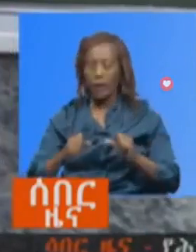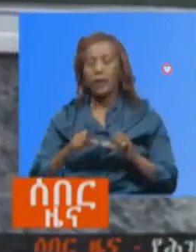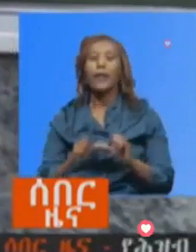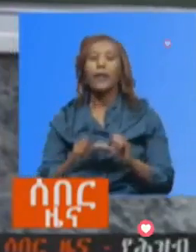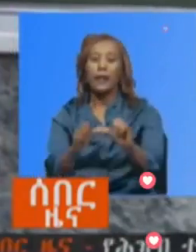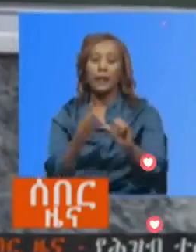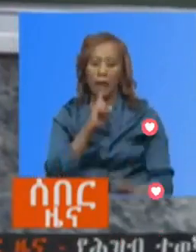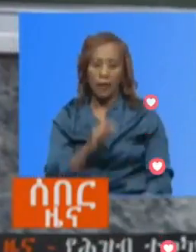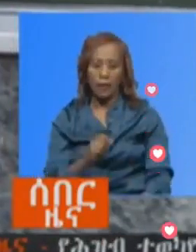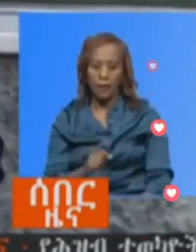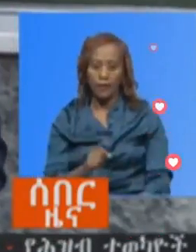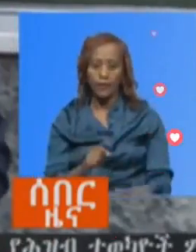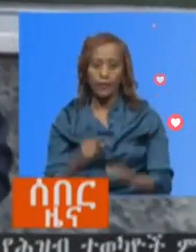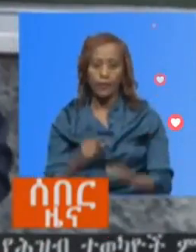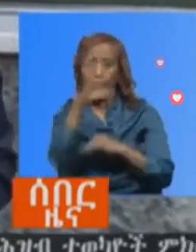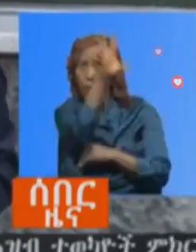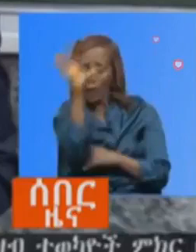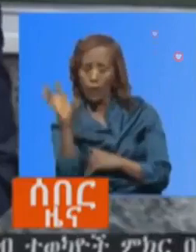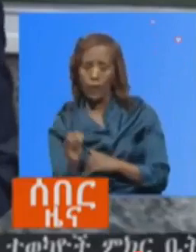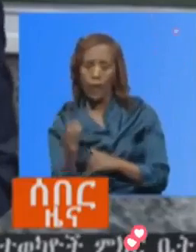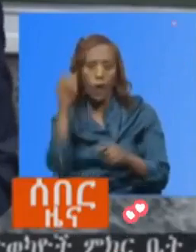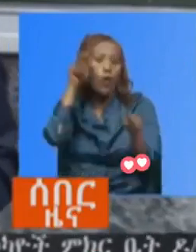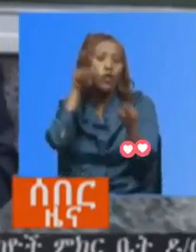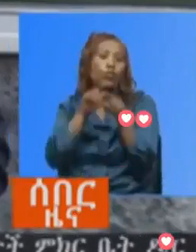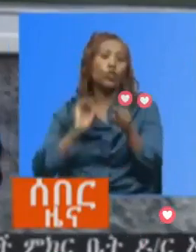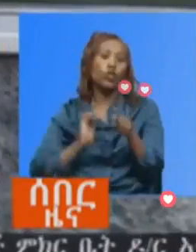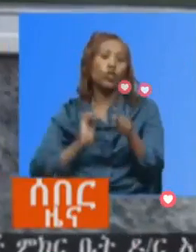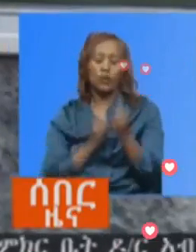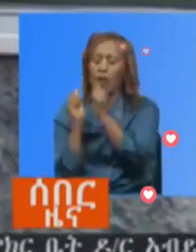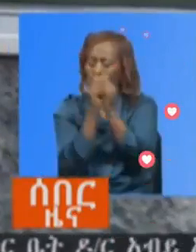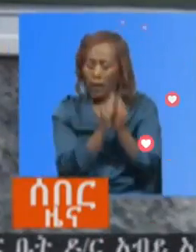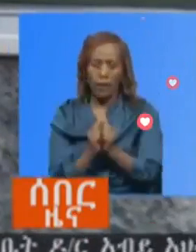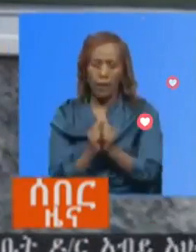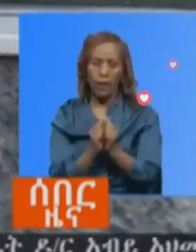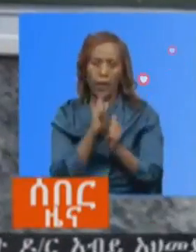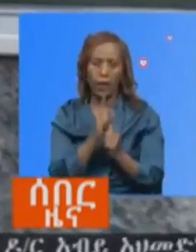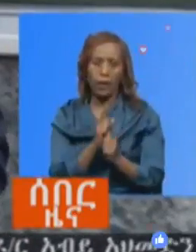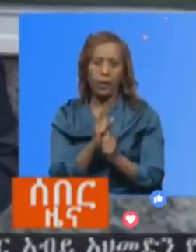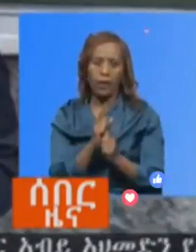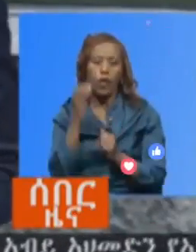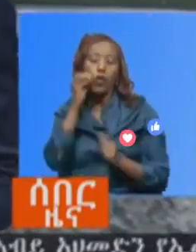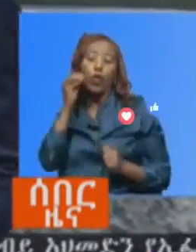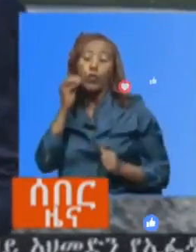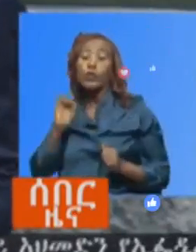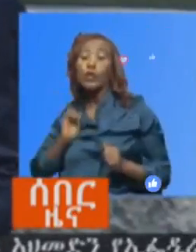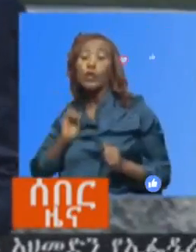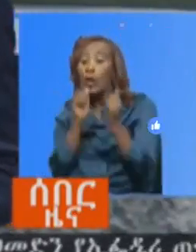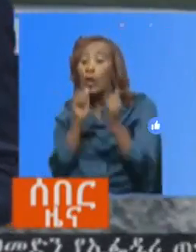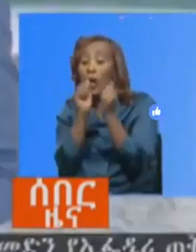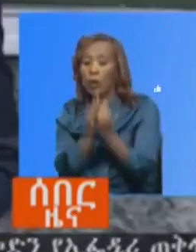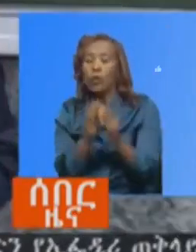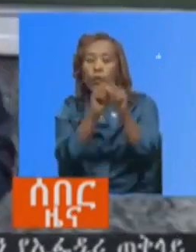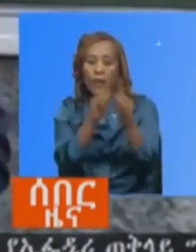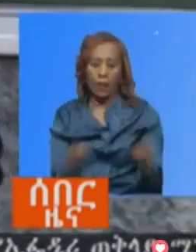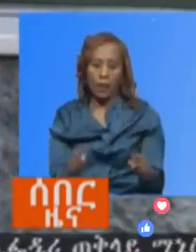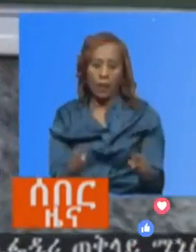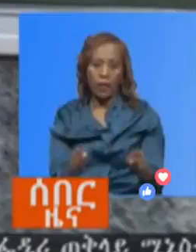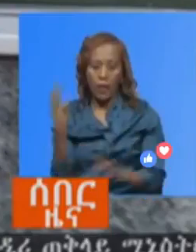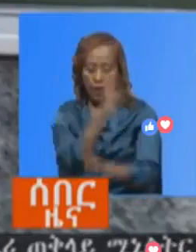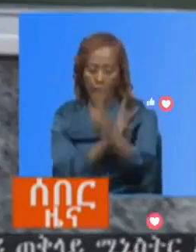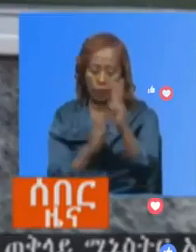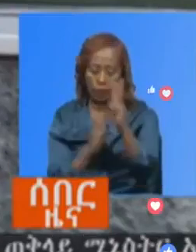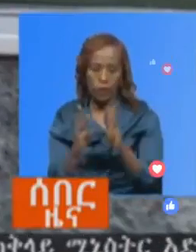እንቀጥላለን። ከአፍሪካውያን ወንድሞቻችን ጋር በአጠቃላይ ከጎረቤቶቻችን ጋር በተለየ